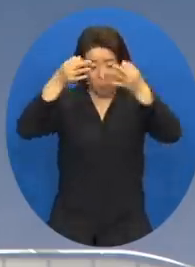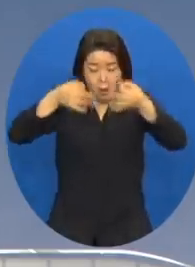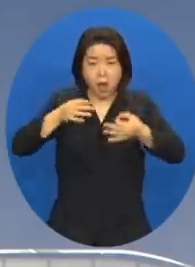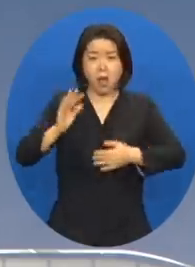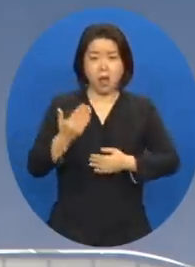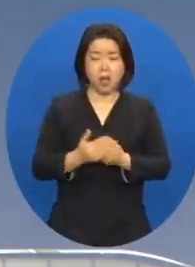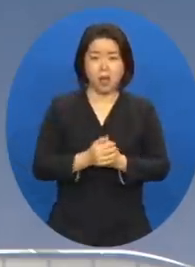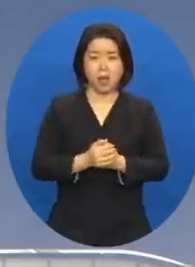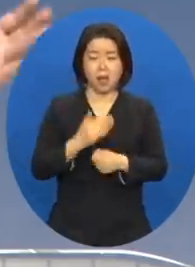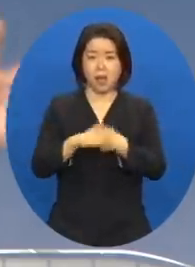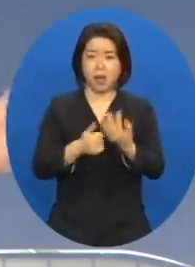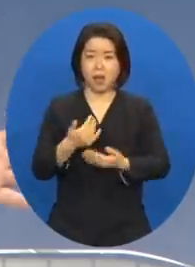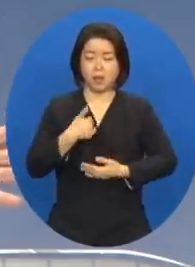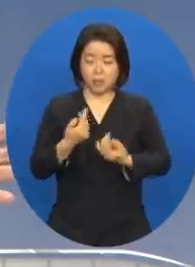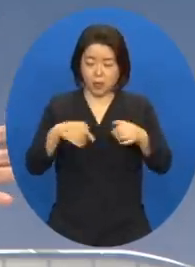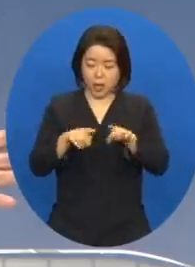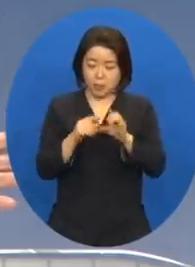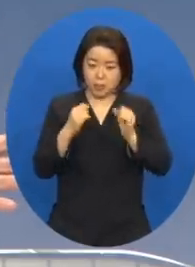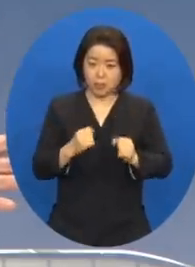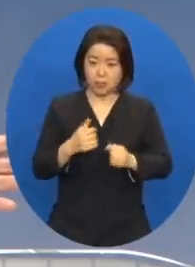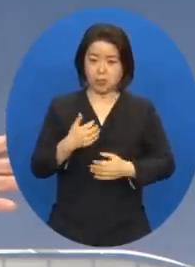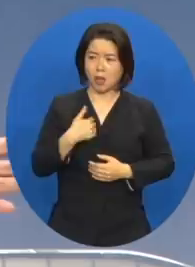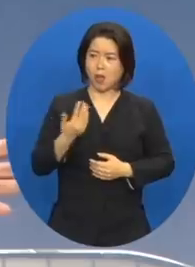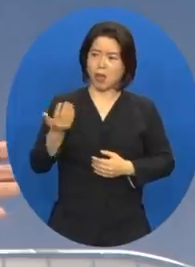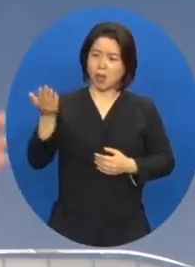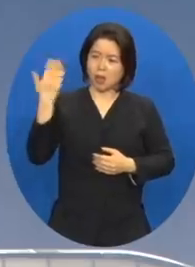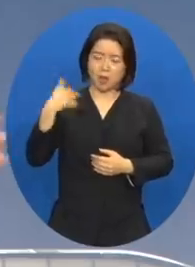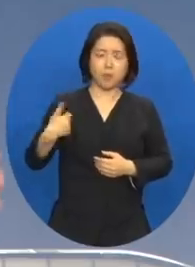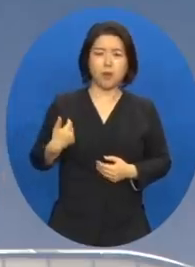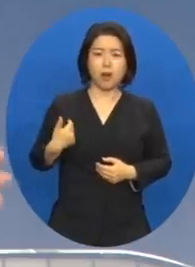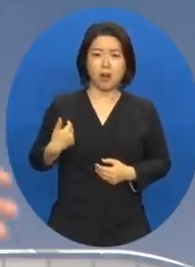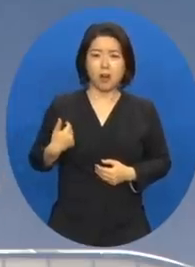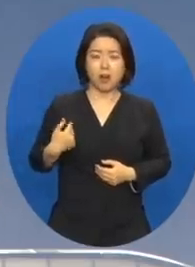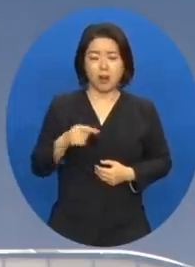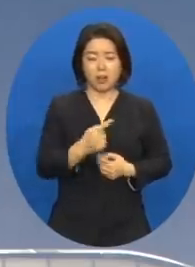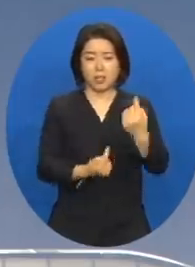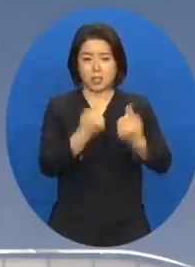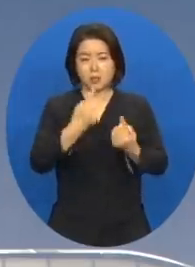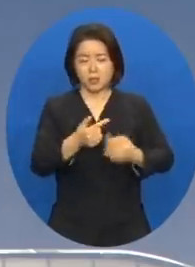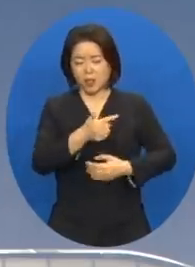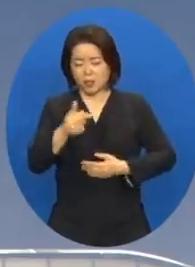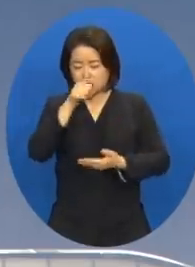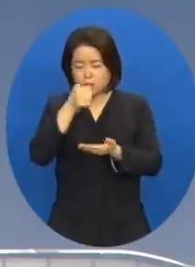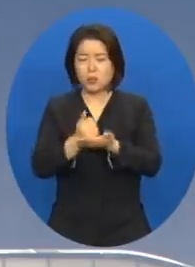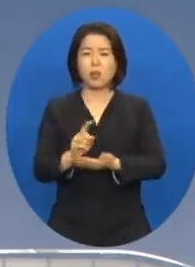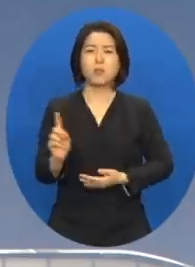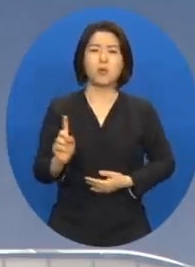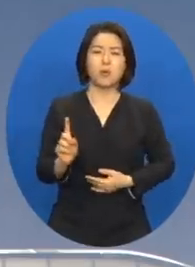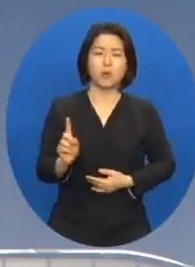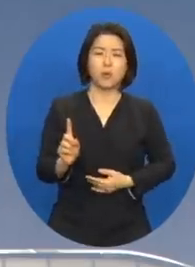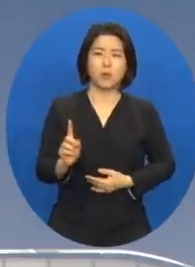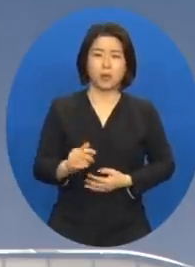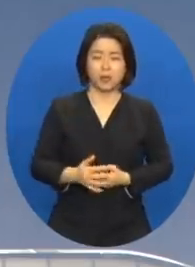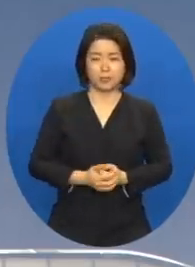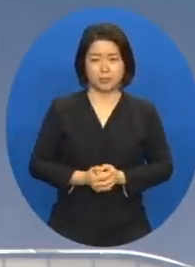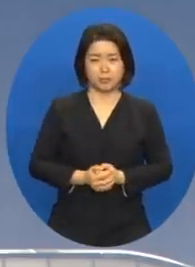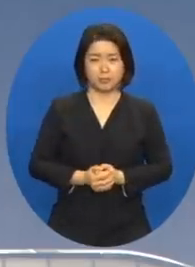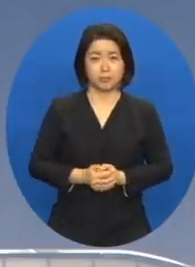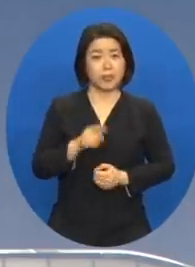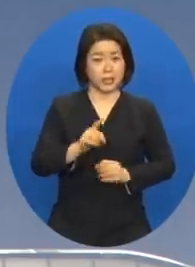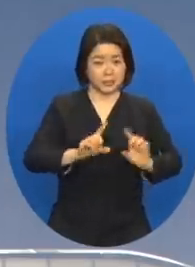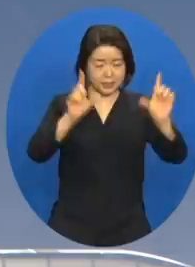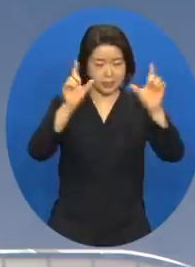하나님이 나와 함께 계시는 것을 내가 몰랐어요. 이보다도 더 큰 죄가 어디 있을까? 그리고